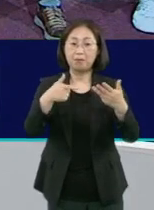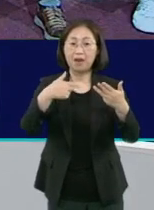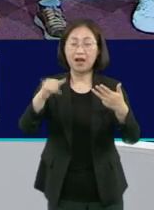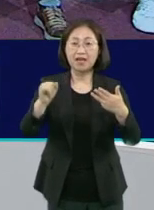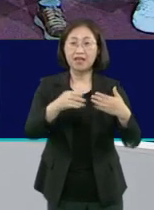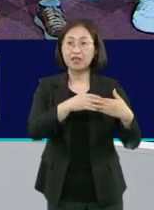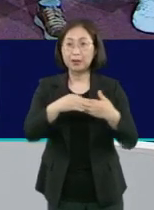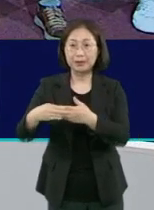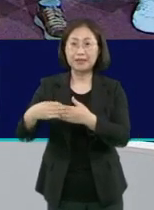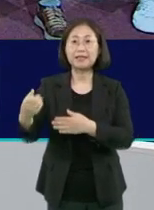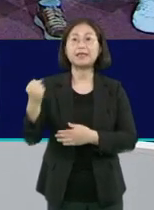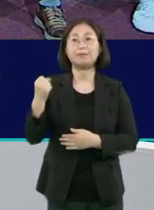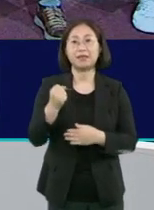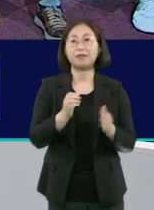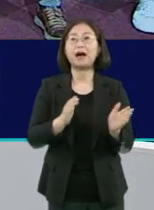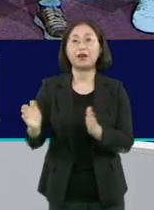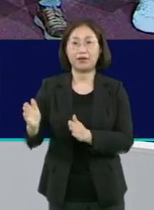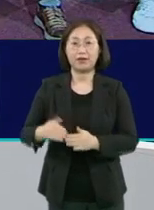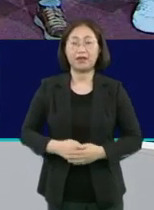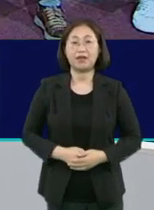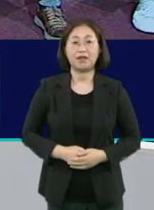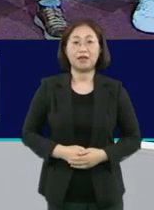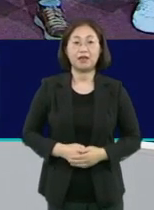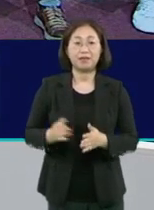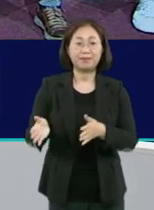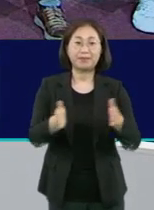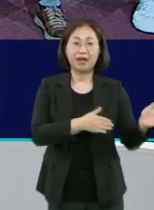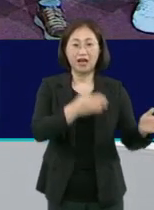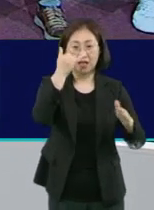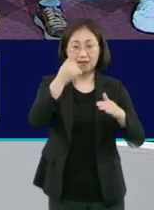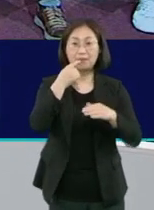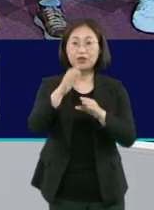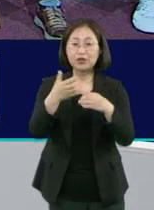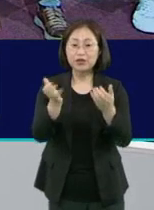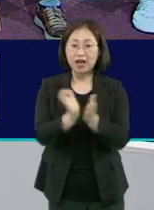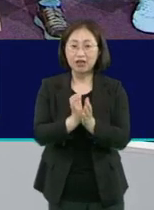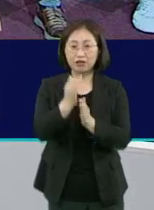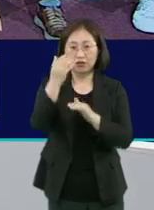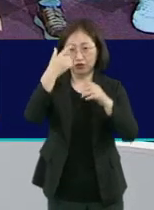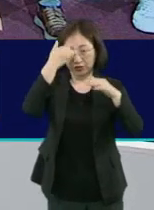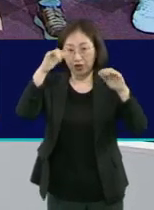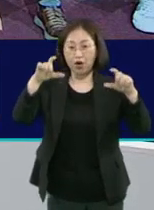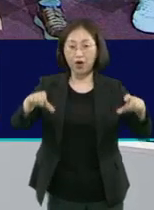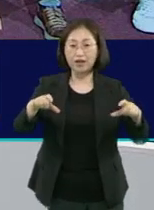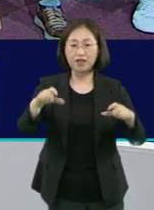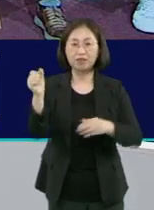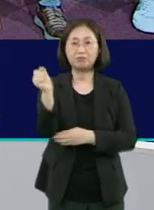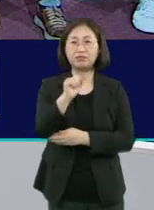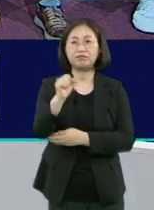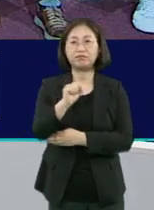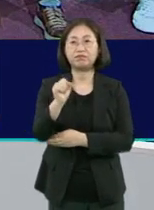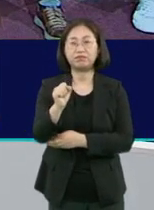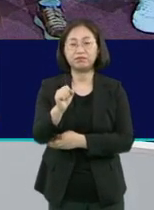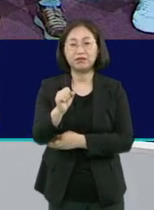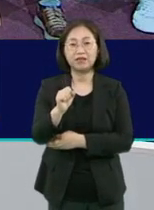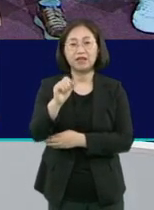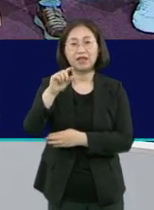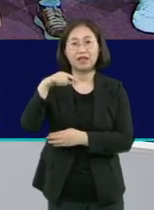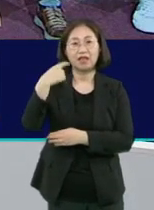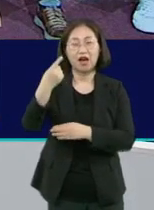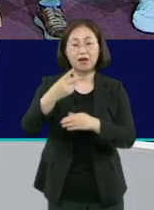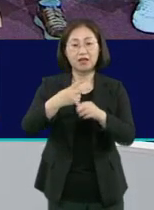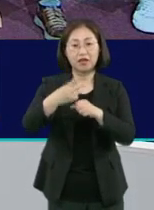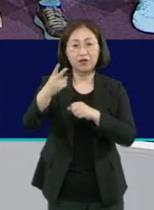이끌 동력을 마련했다는 평가입니다. 반면 민주당은 충청권에서 지지 기반이 크게 흔들리면서 다음 총선을